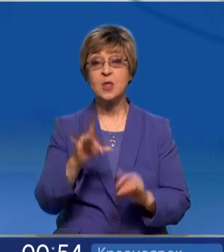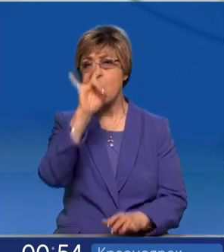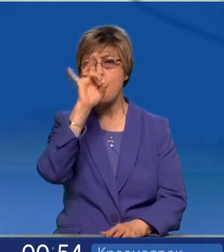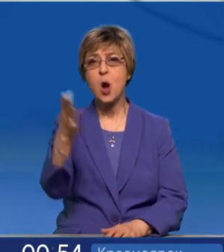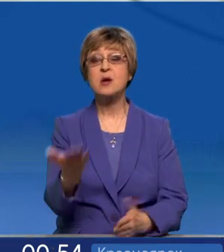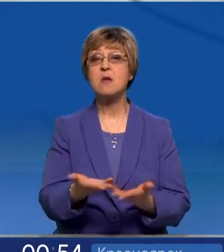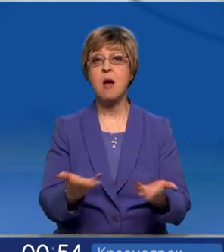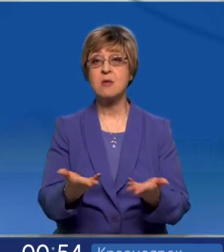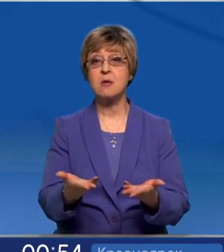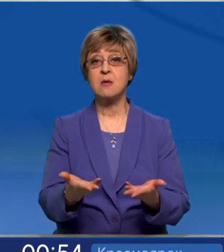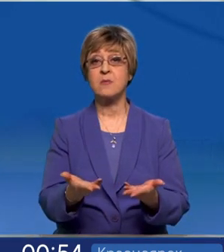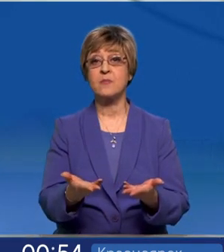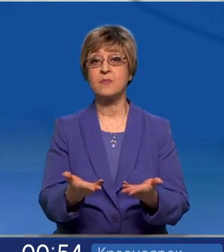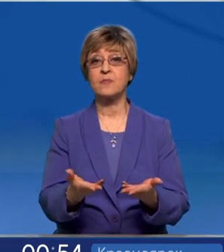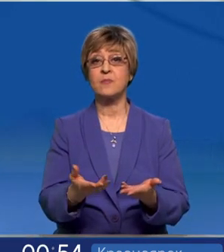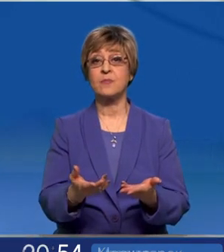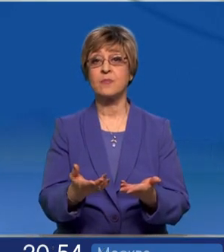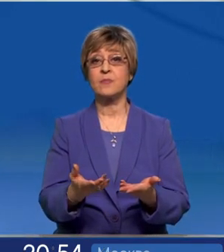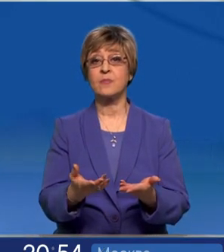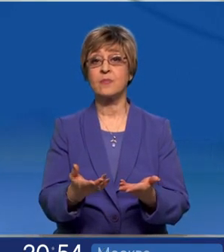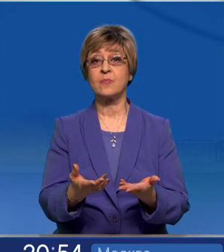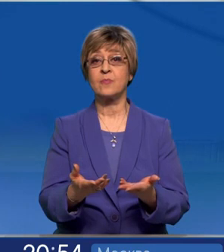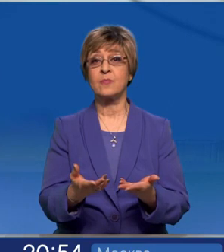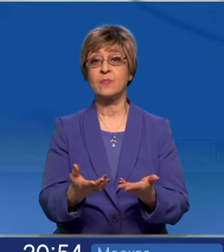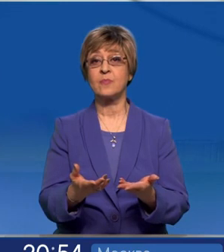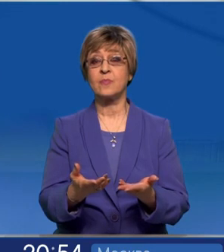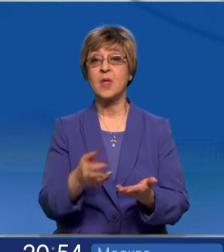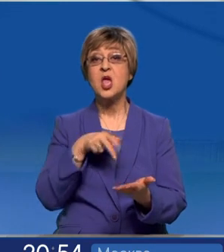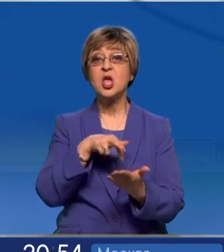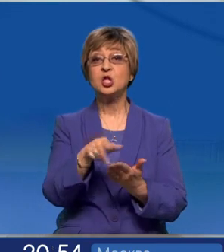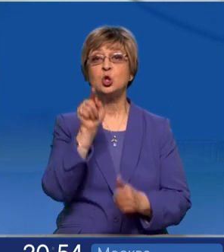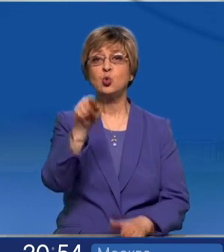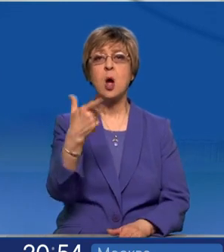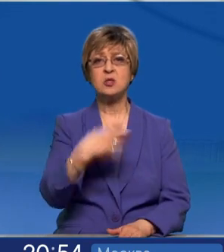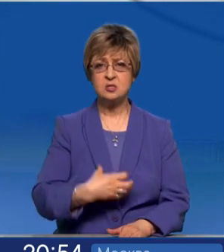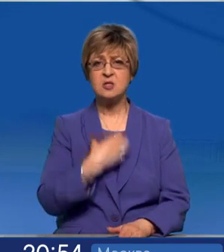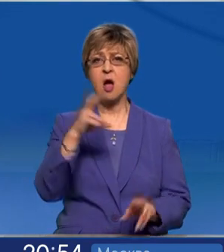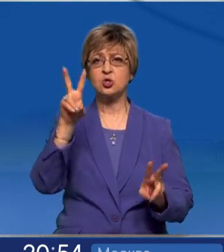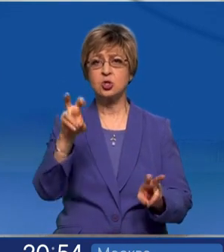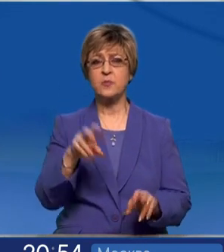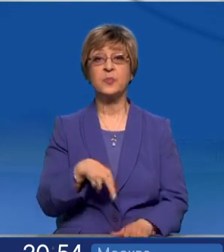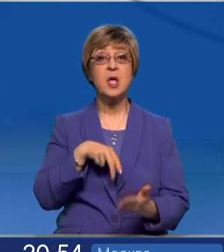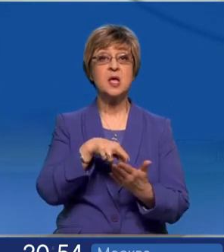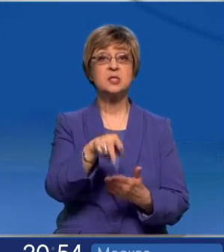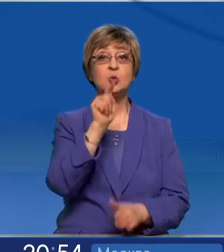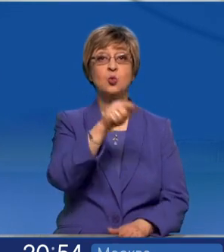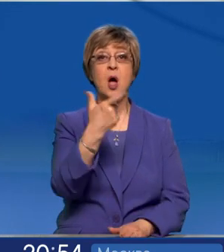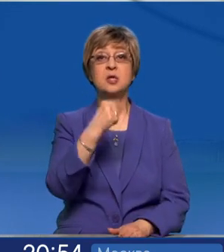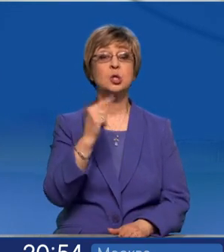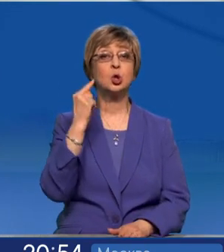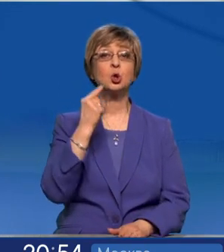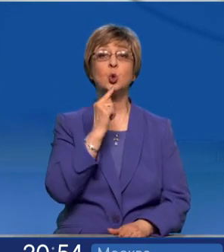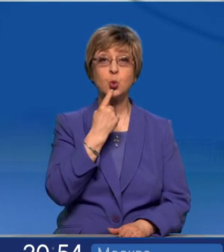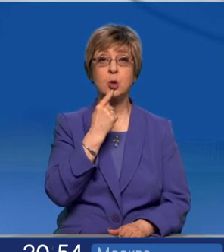да? Там, не сы, иди туда, где страшно, да, иди туда, где трудно, не думай,